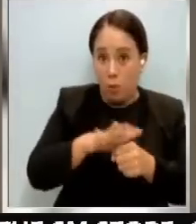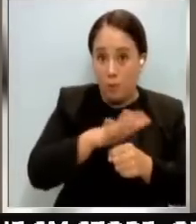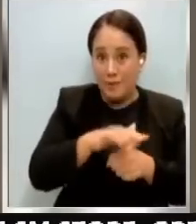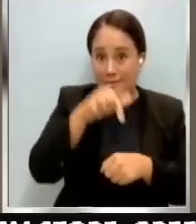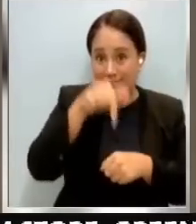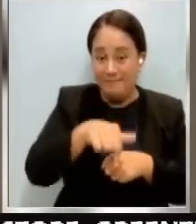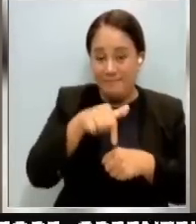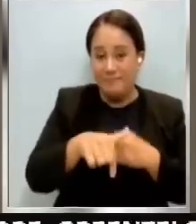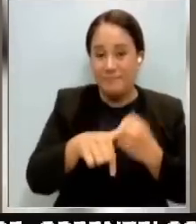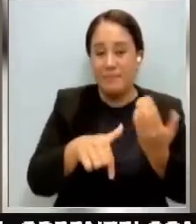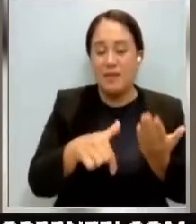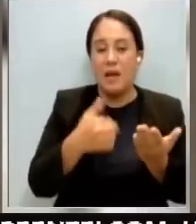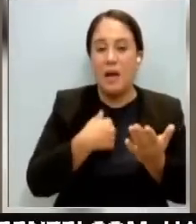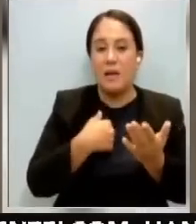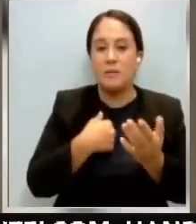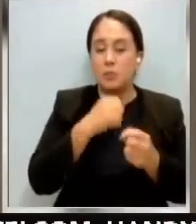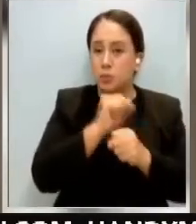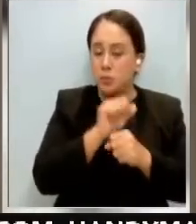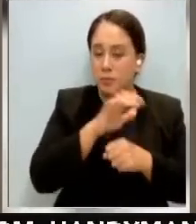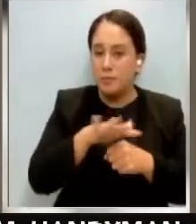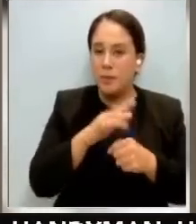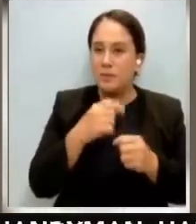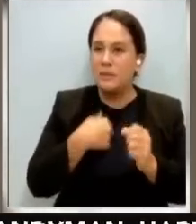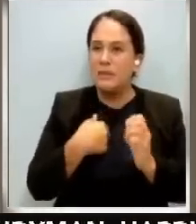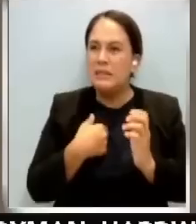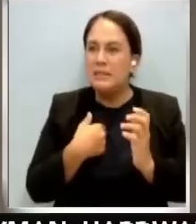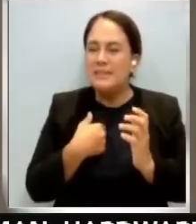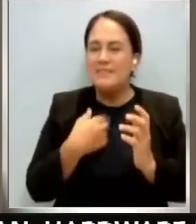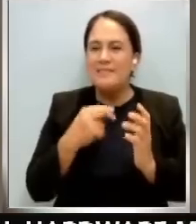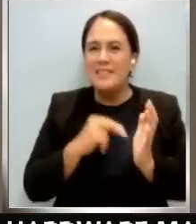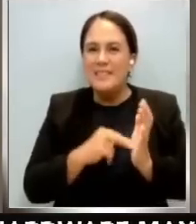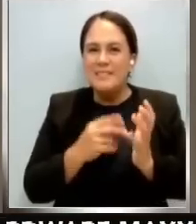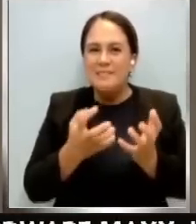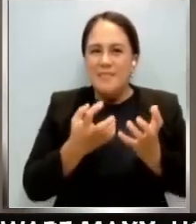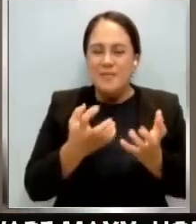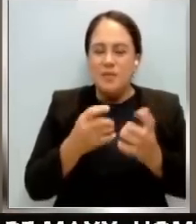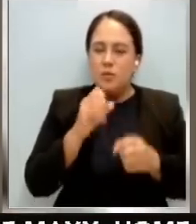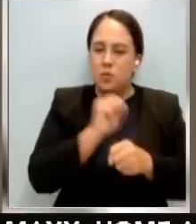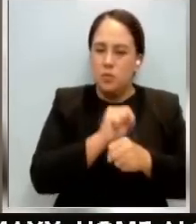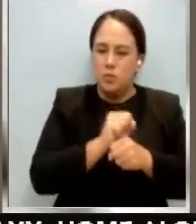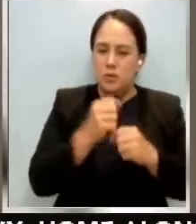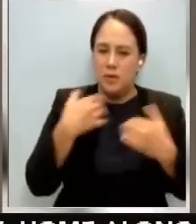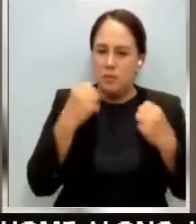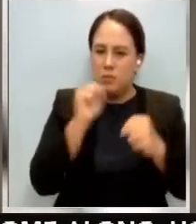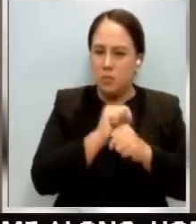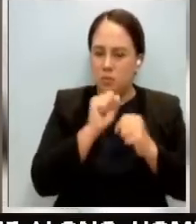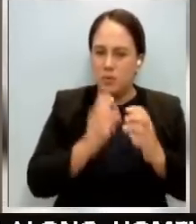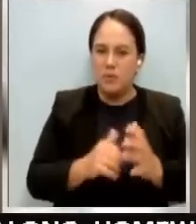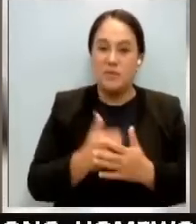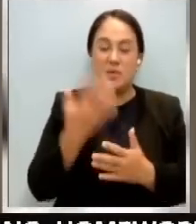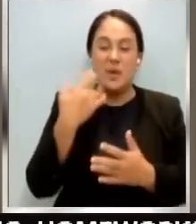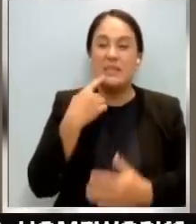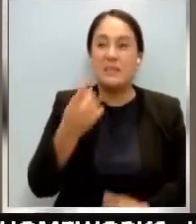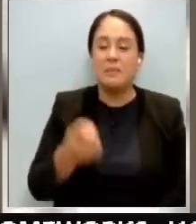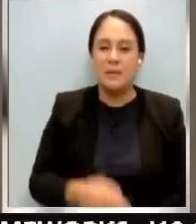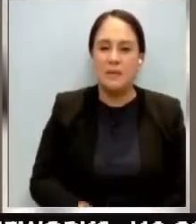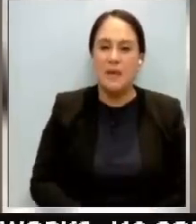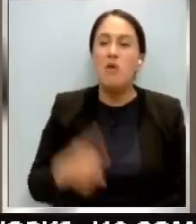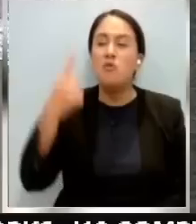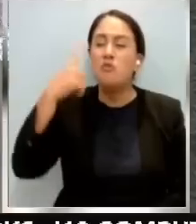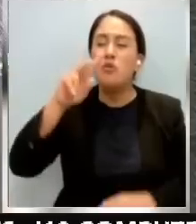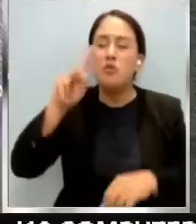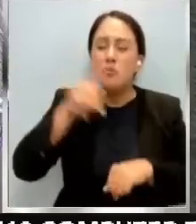a job market, attractive to our health workers. It's not enough na sabihin natin para sa bayan dito